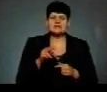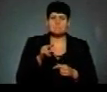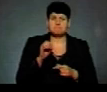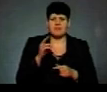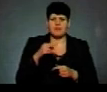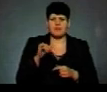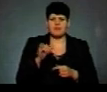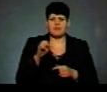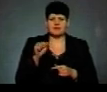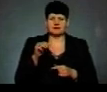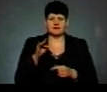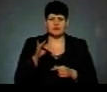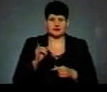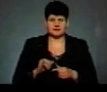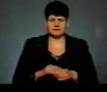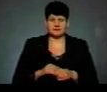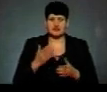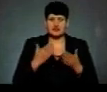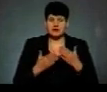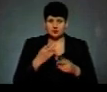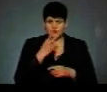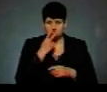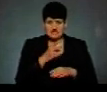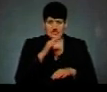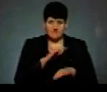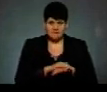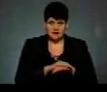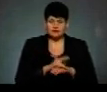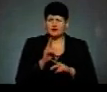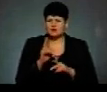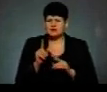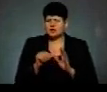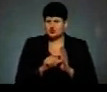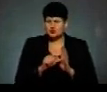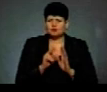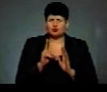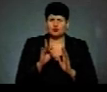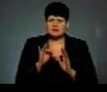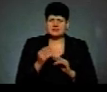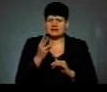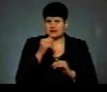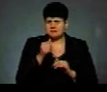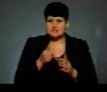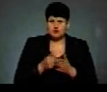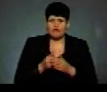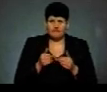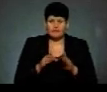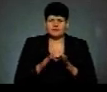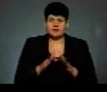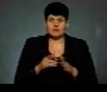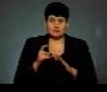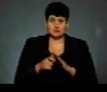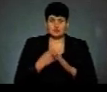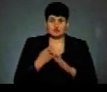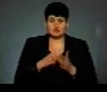Еммануель Турксон. Якщо поглянути на факти, хтось на 6-му курсі за 3 місяці до випуску дізнається, що